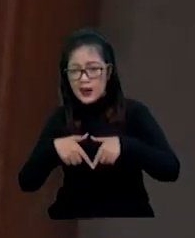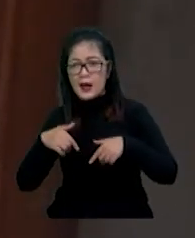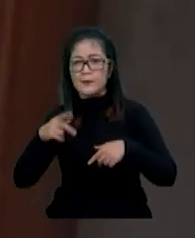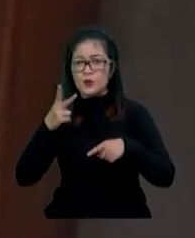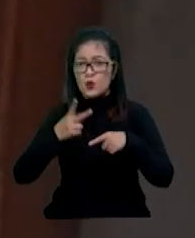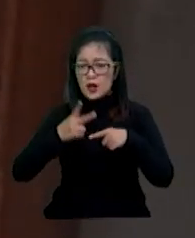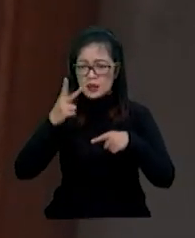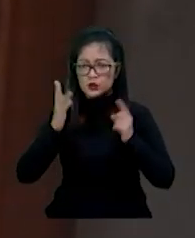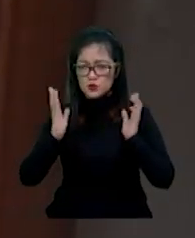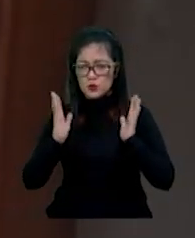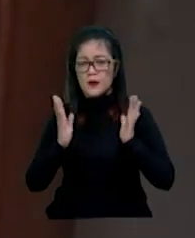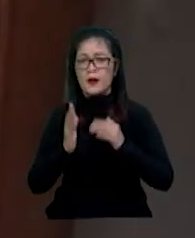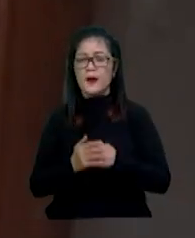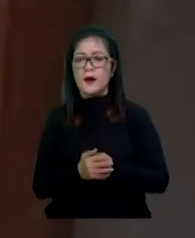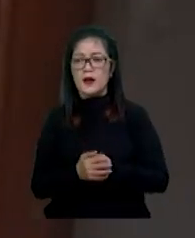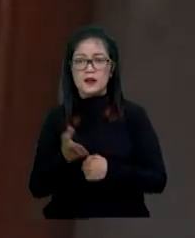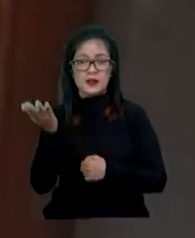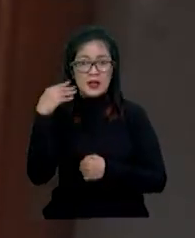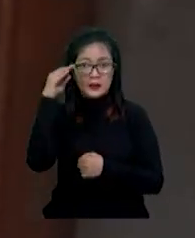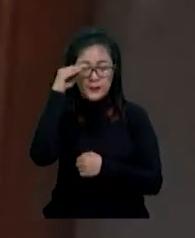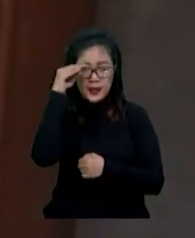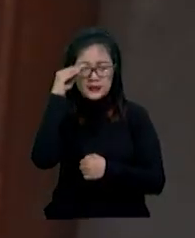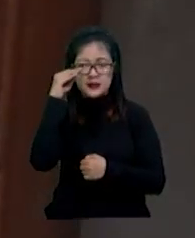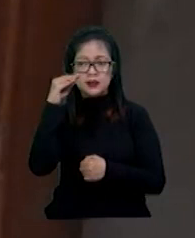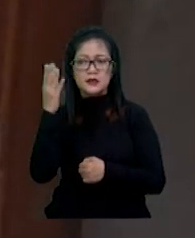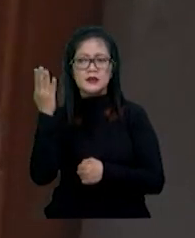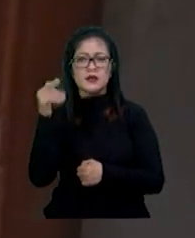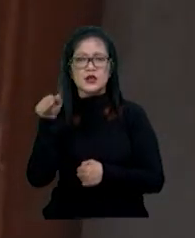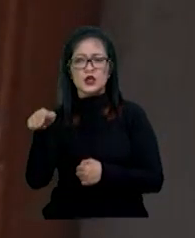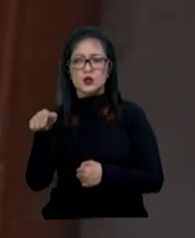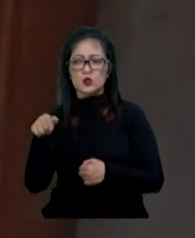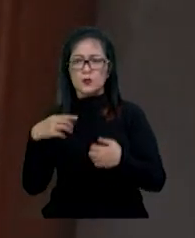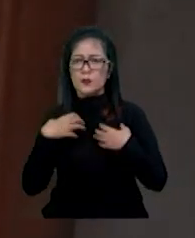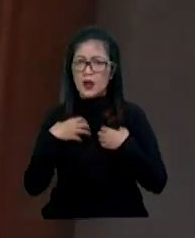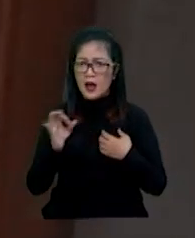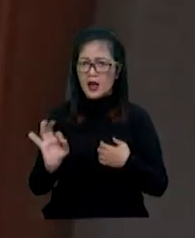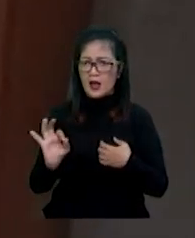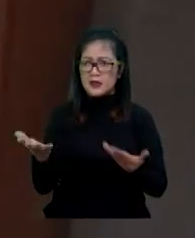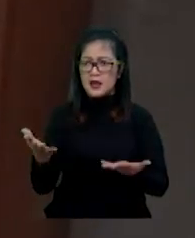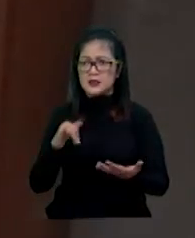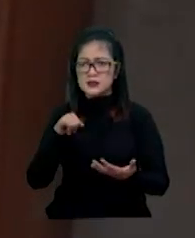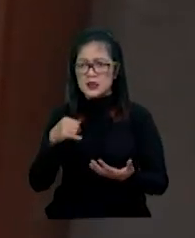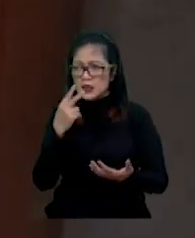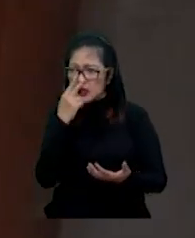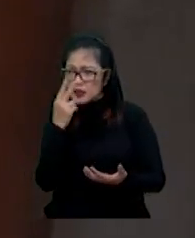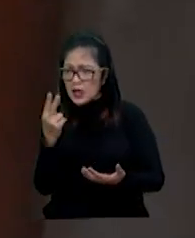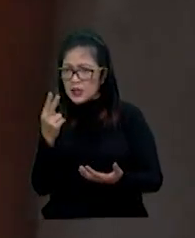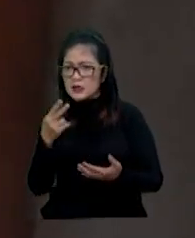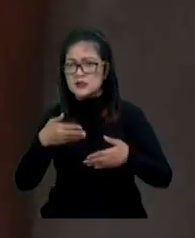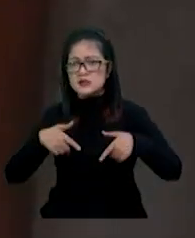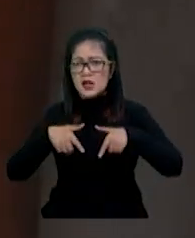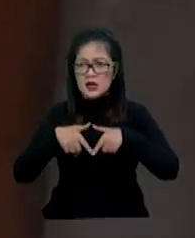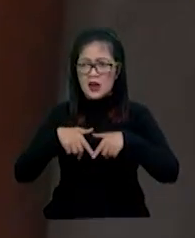ngambil. Kalau yang tadi pagi mbak? Yang tadi pagi mungkin nggak ada BH-nya, cuma ngelihat celana dalam aja, megang celana